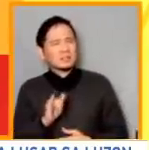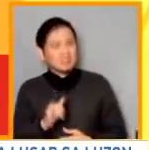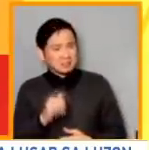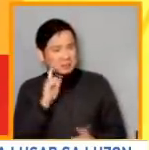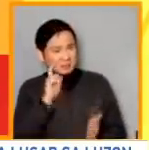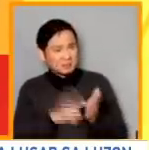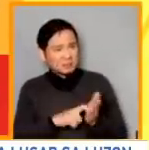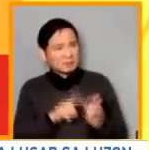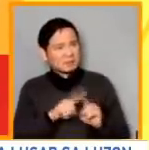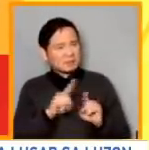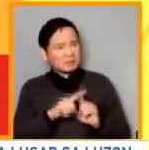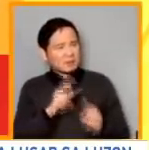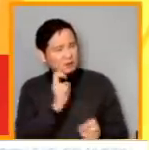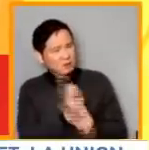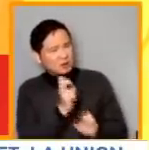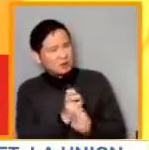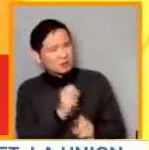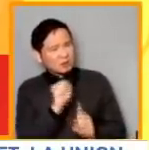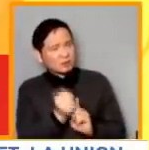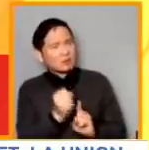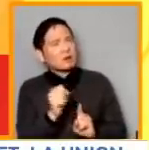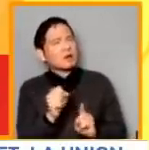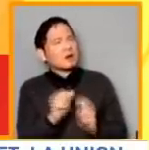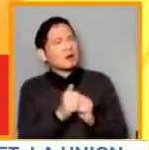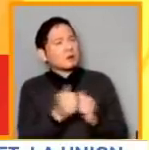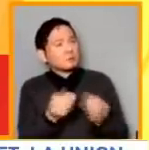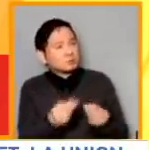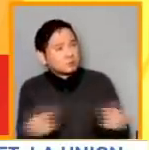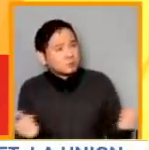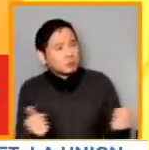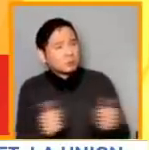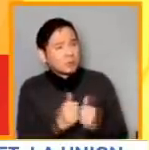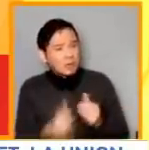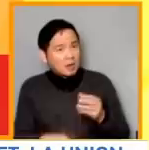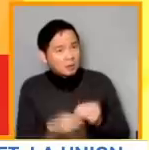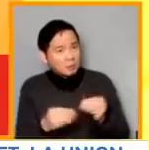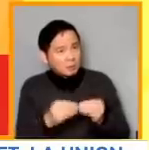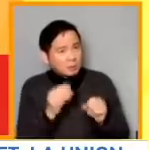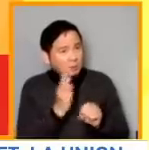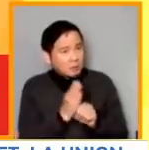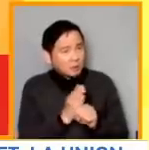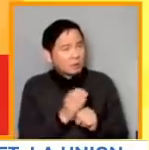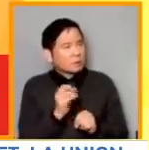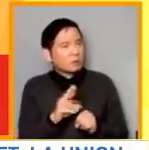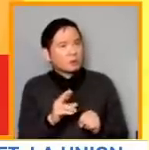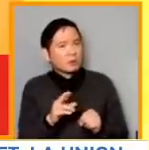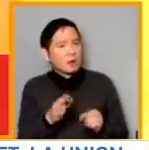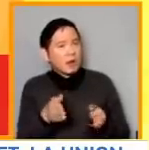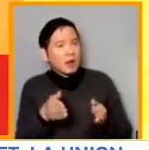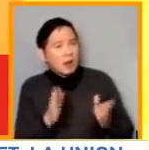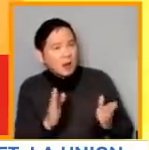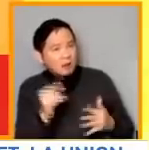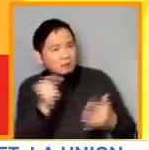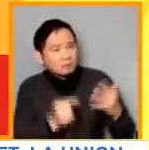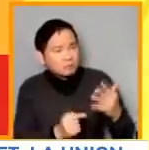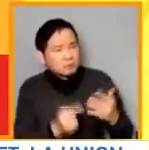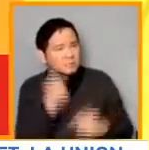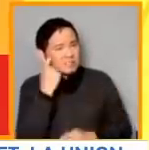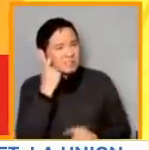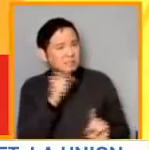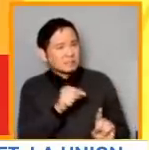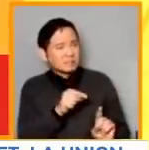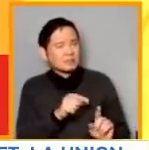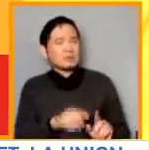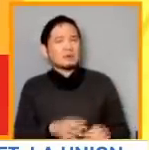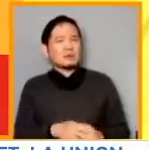natin. Ano po yung hakbang na pwedeng gawin? Madaragdagan po ba? Papayagan na po ba sa mga susunod na araw? Gaya nga na sinabi ninyo, nagdaragdagan na po